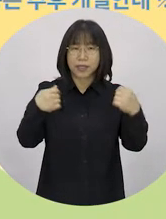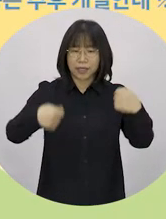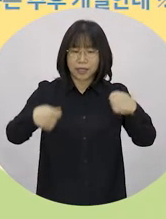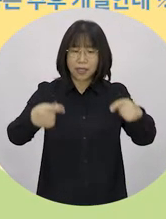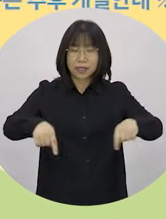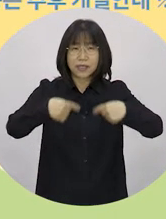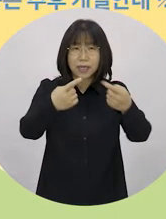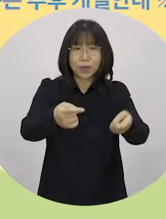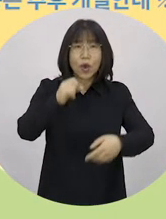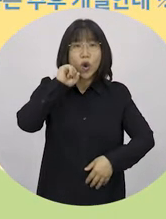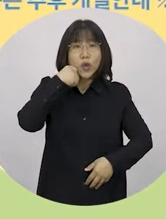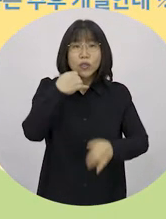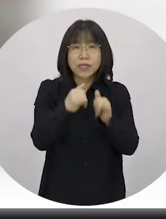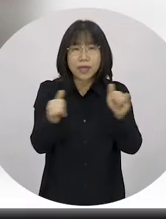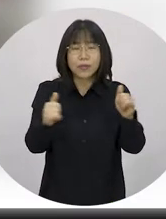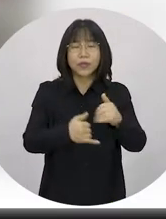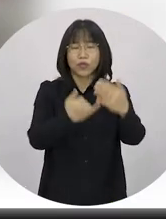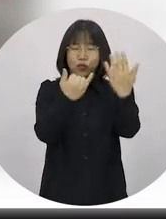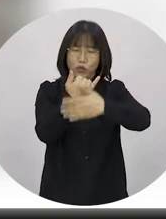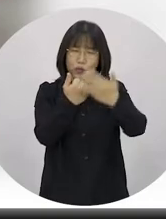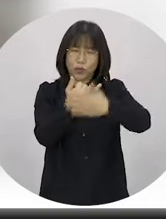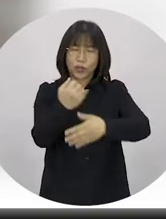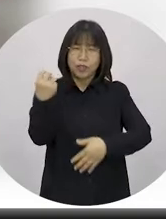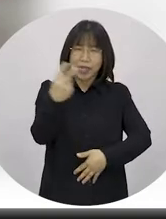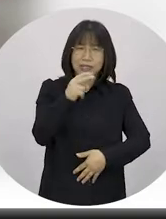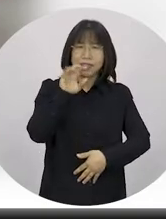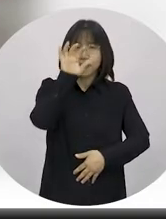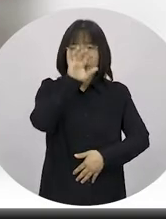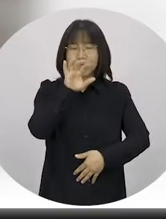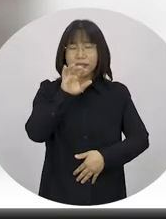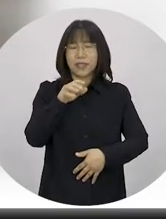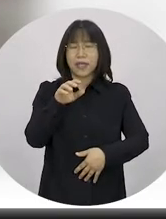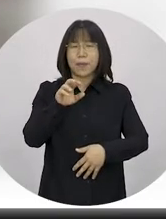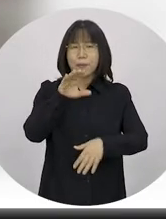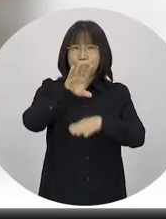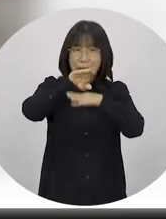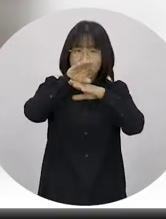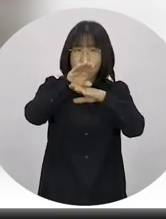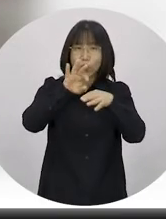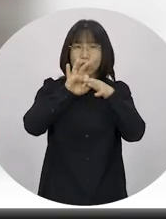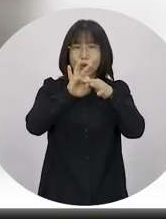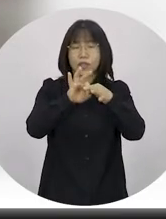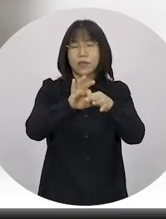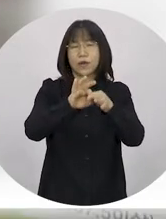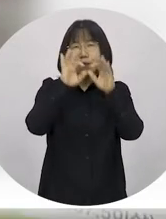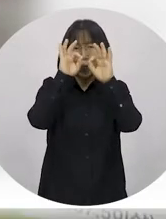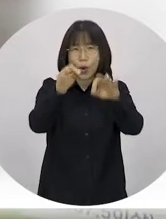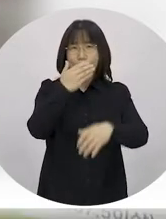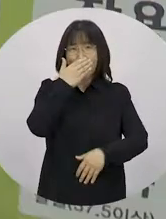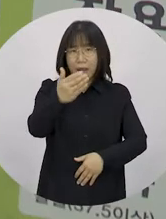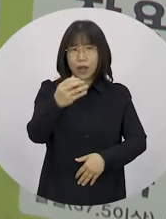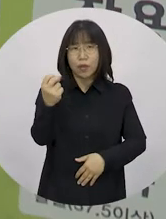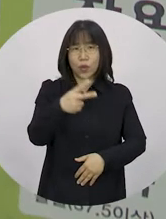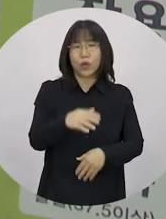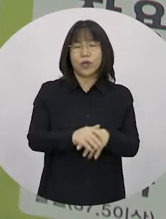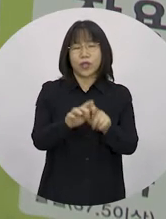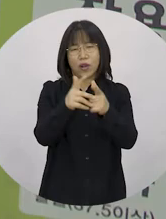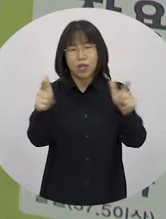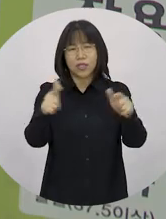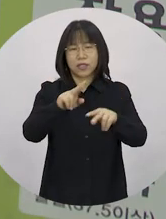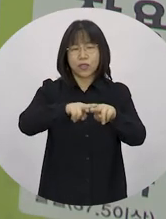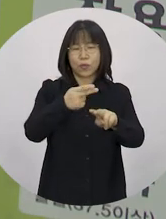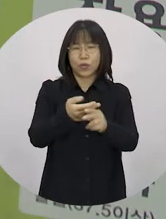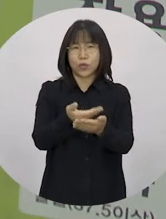참여하지 못한 가정은 유튜브 재방송을 통해 공연을 확인할 수 있으며 만족도 조사에 참여한 50명을 추첨해 소정의